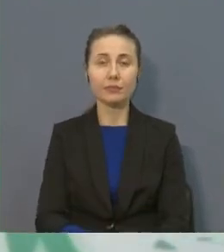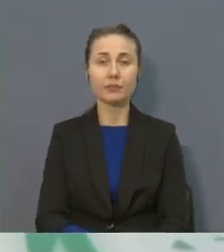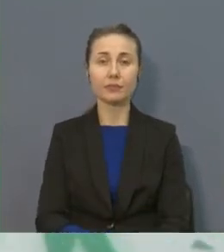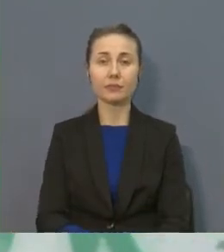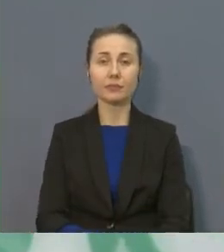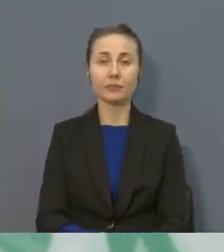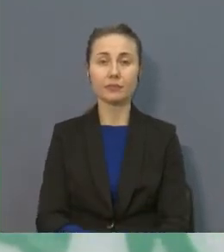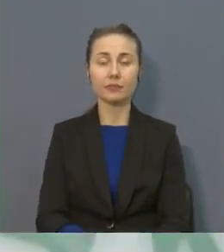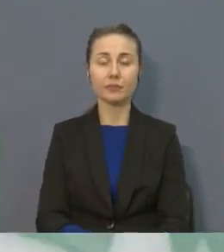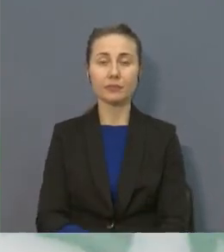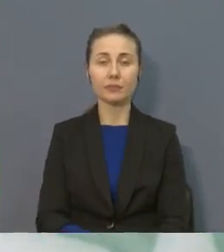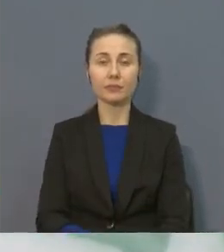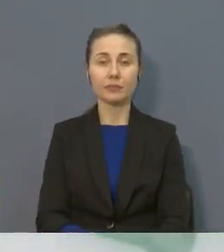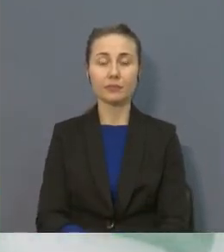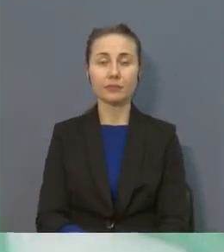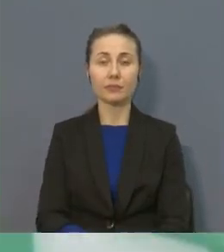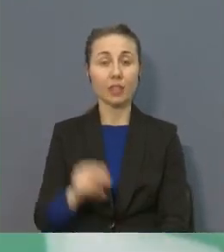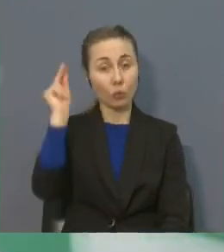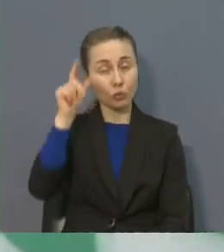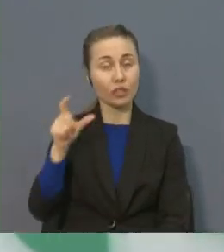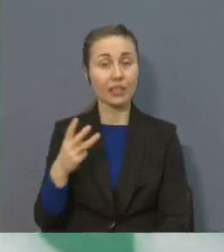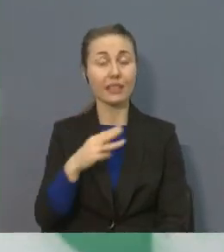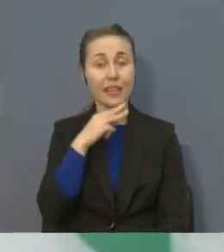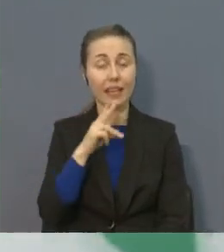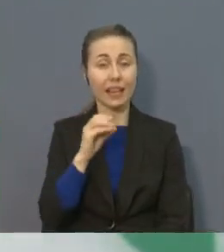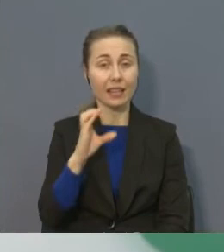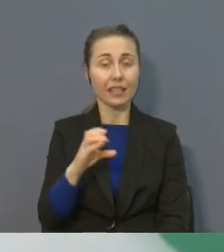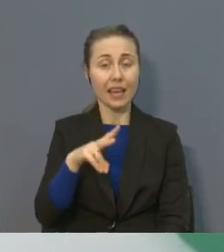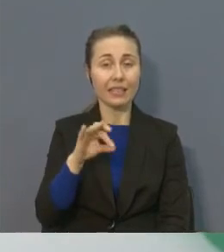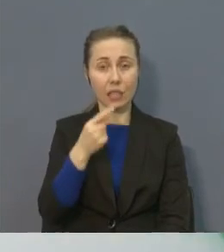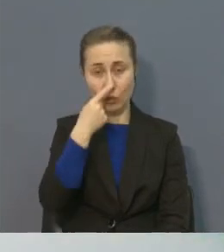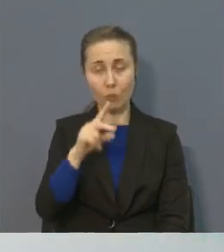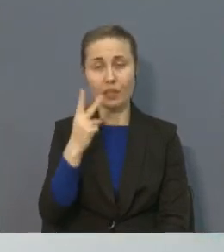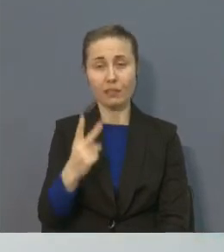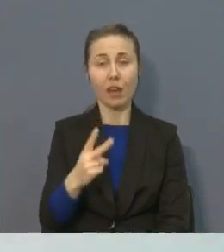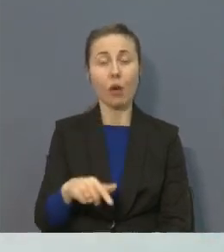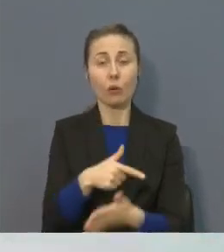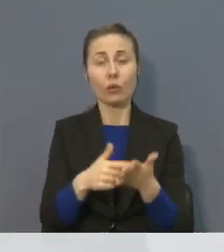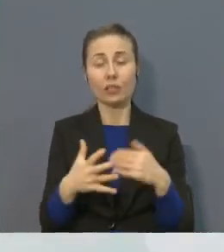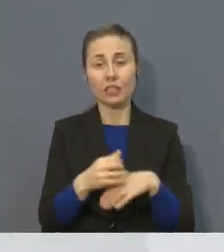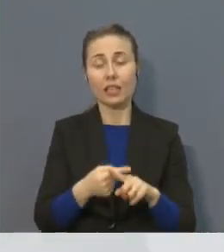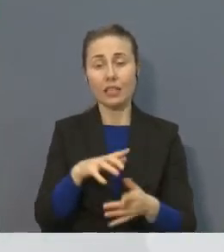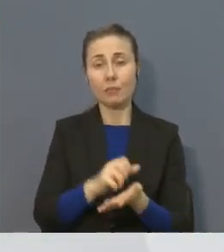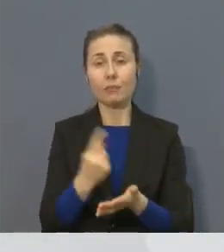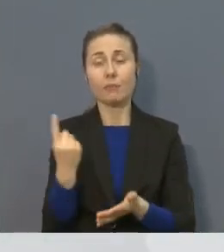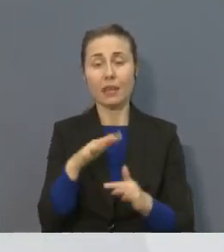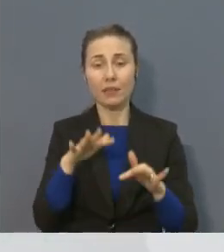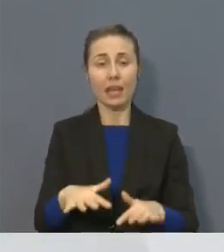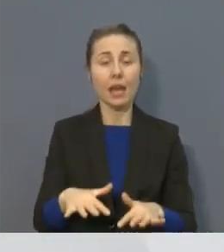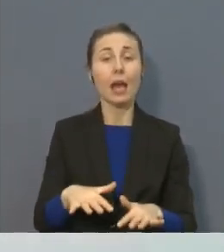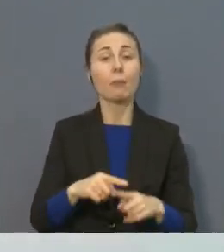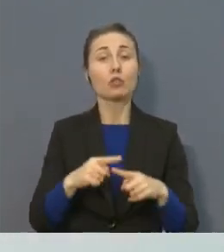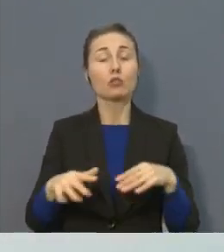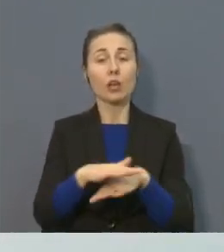Көкшетау қаласындағы номер 2-ші лицей мектебінің 3-ші сынып оқушысы Қазақстан таланттары халықаралық фестивалінде және Dream Fest байқауында